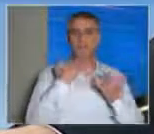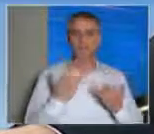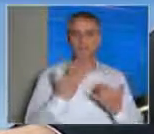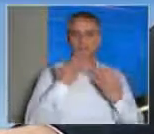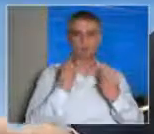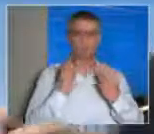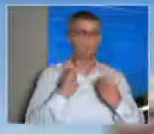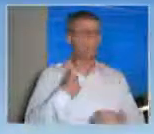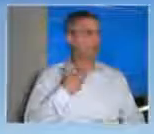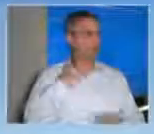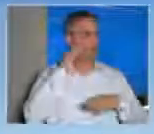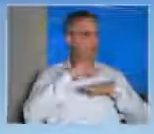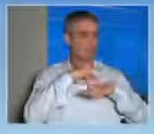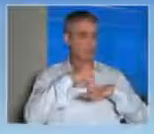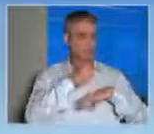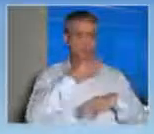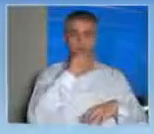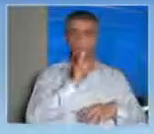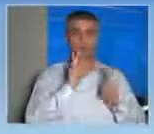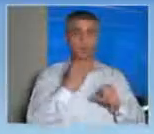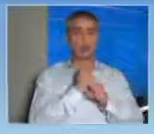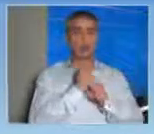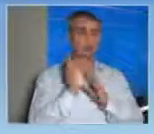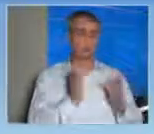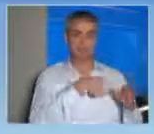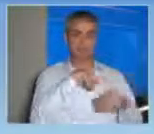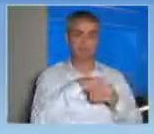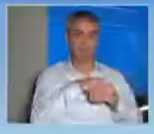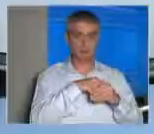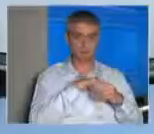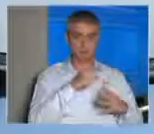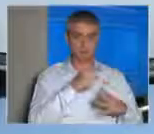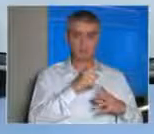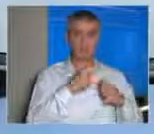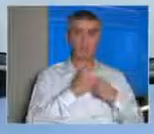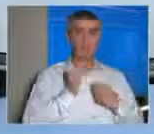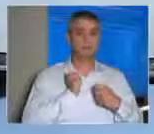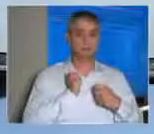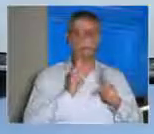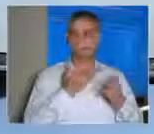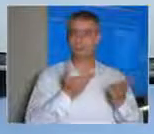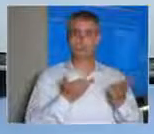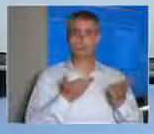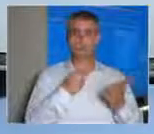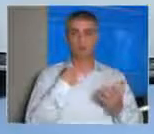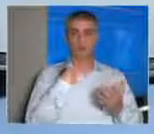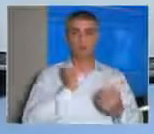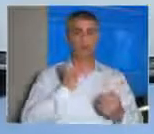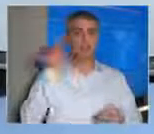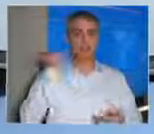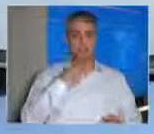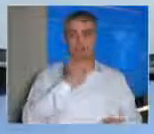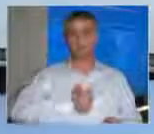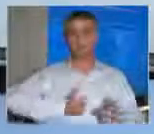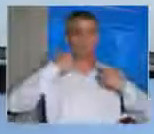לך. חייבת איזה הערה, ששאלת מי יכול לעשות סדר שלא בעניין הצבאי, אז דווקא יש לך דוברת צהל לשעבר, שהיא